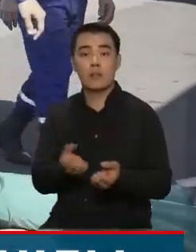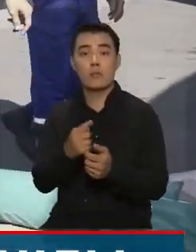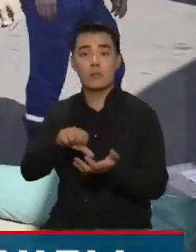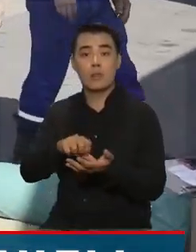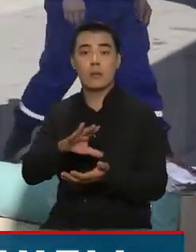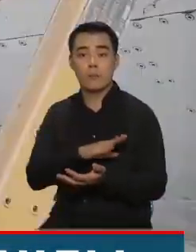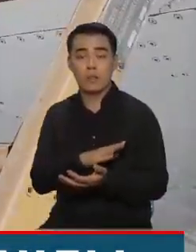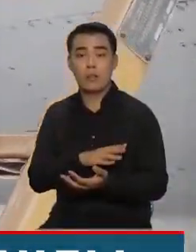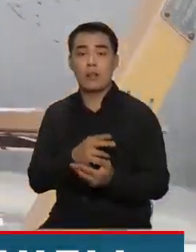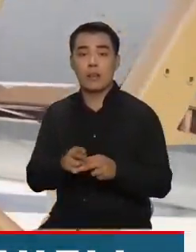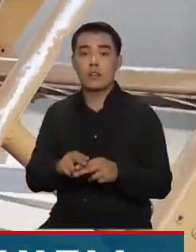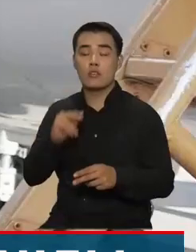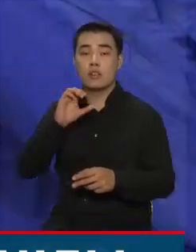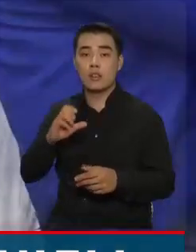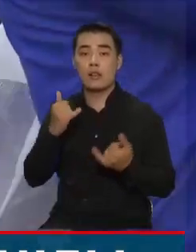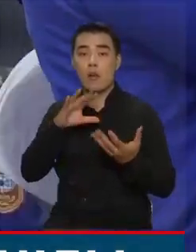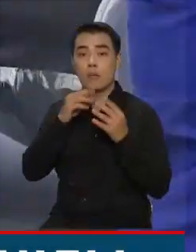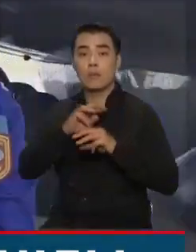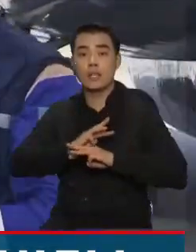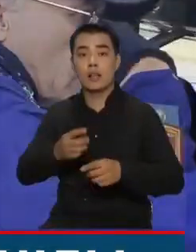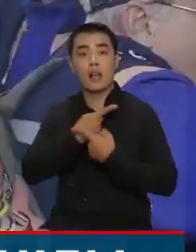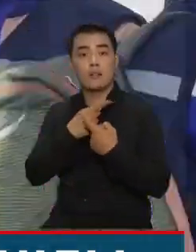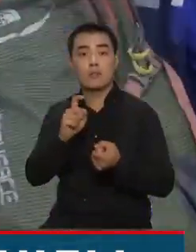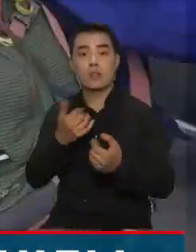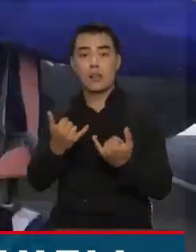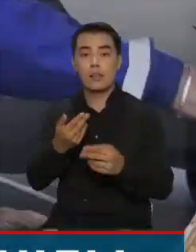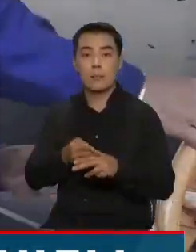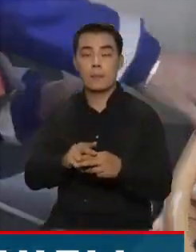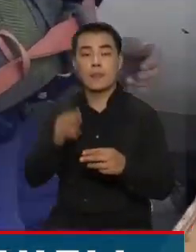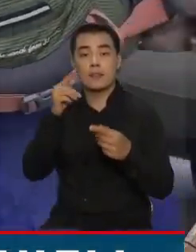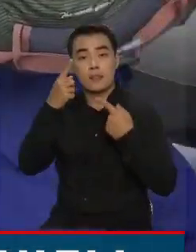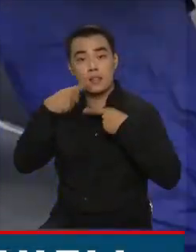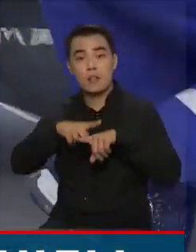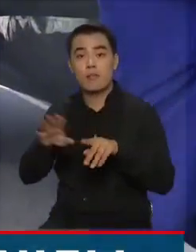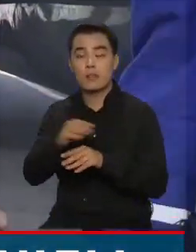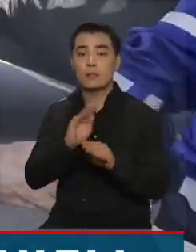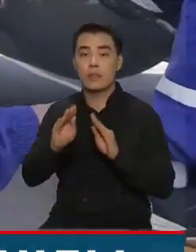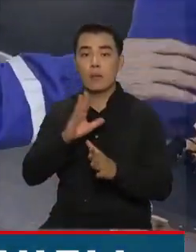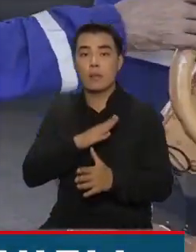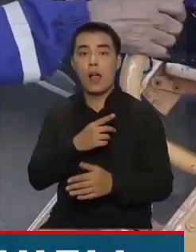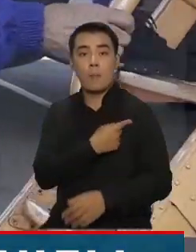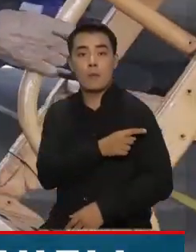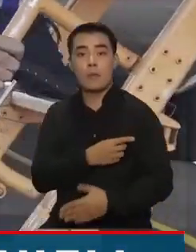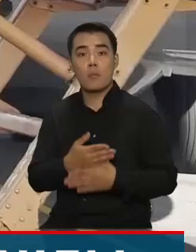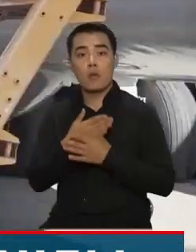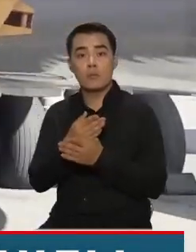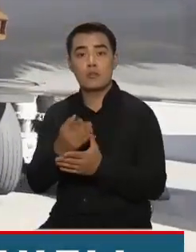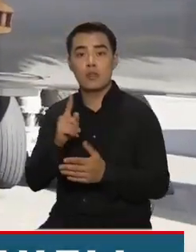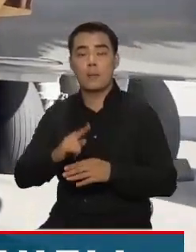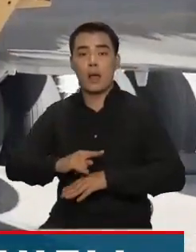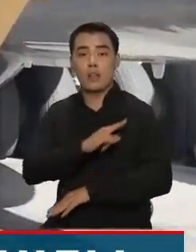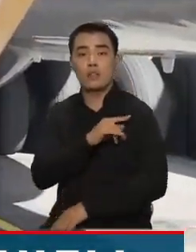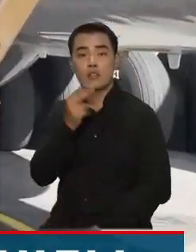қатысқан. Төтенше жағдайлар министрлігінің хабарлауынша, жасақ қажетті жабдықтармен қамтылған. Ал гуманитарлық жүк түйілген ұшақ